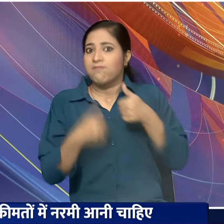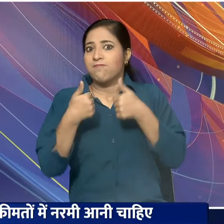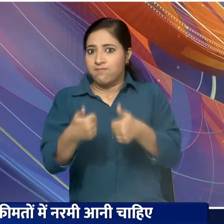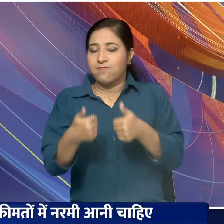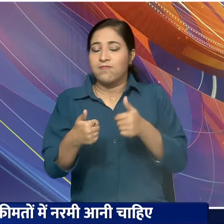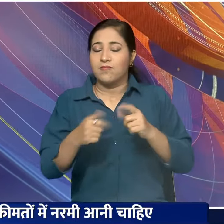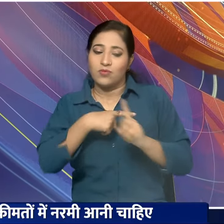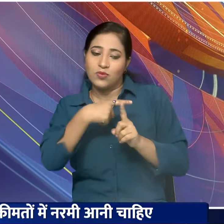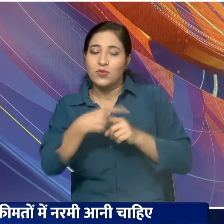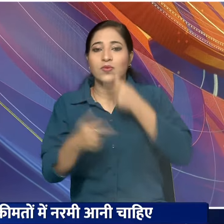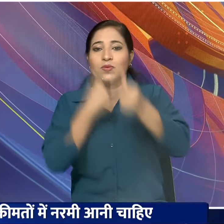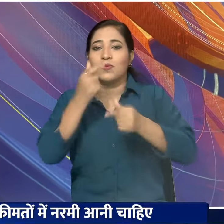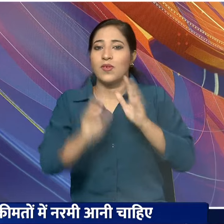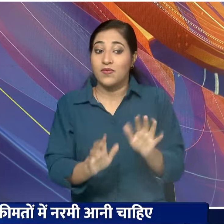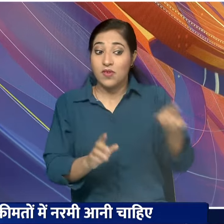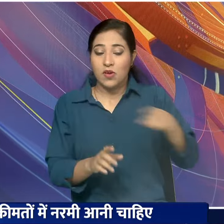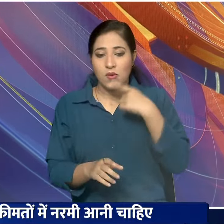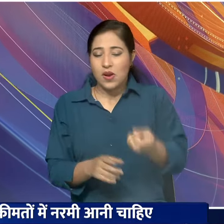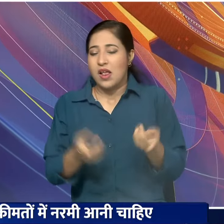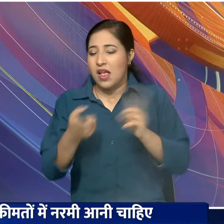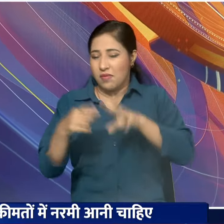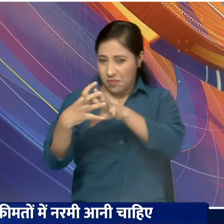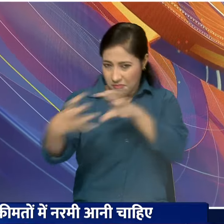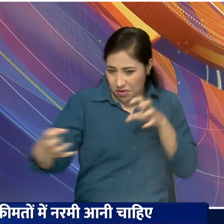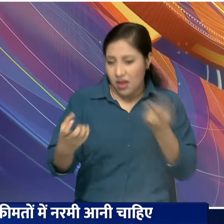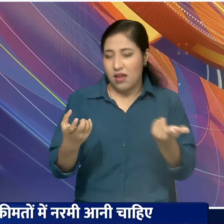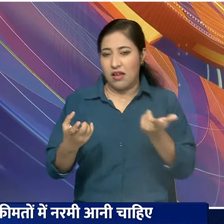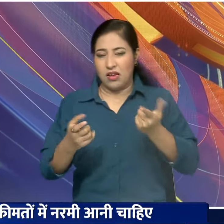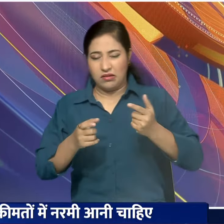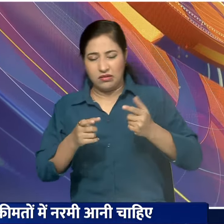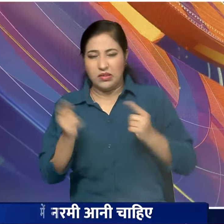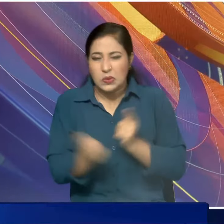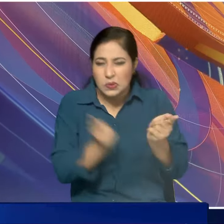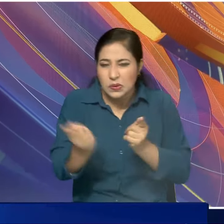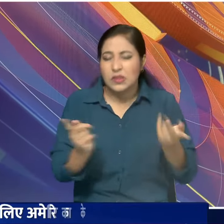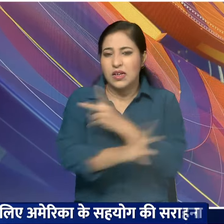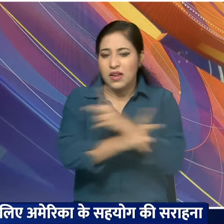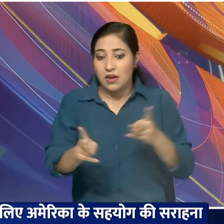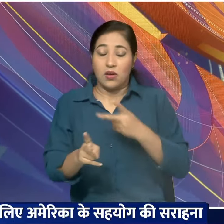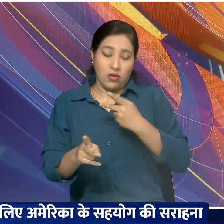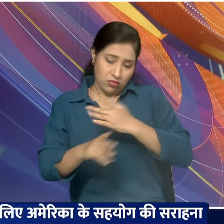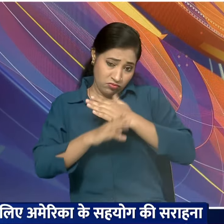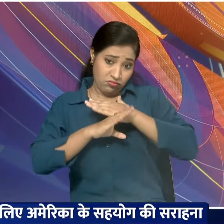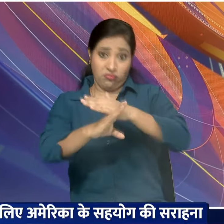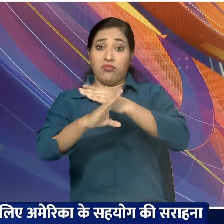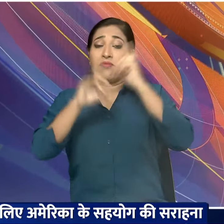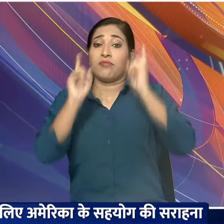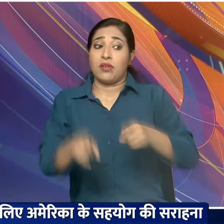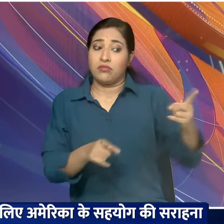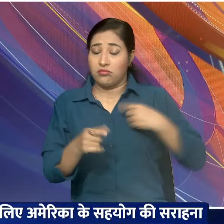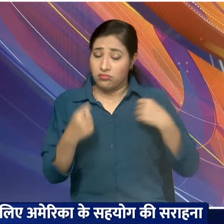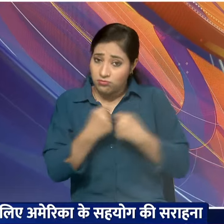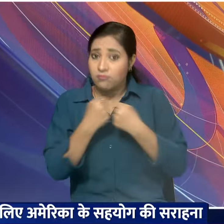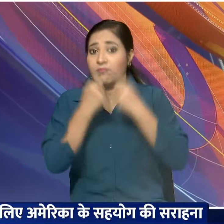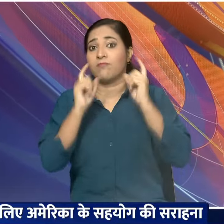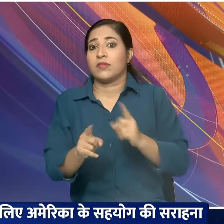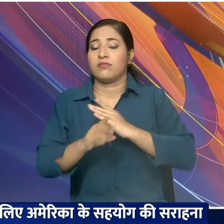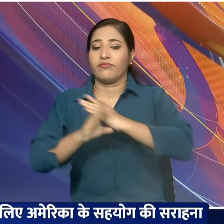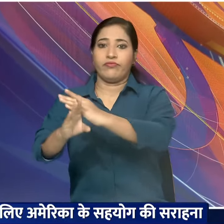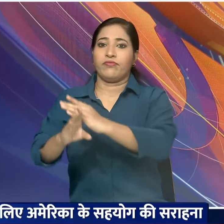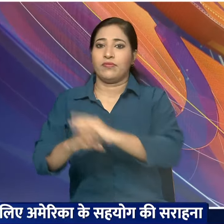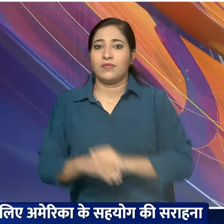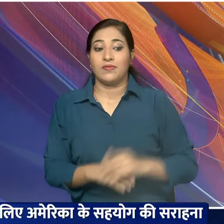की। उन्होंने कहा कि हमें कट्टरपंथ, उग्रवाद और कट्टरवाद का मिलकर मुकाबला करना चाहिए। इसके साथ ही विदेश